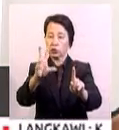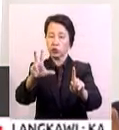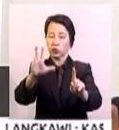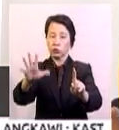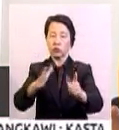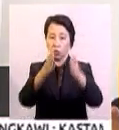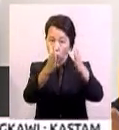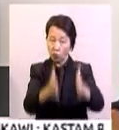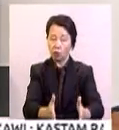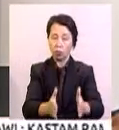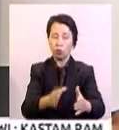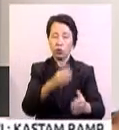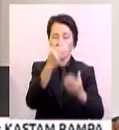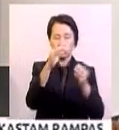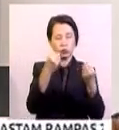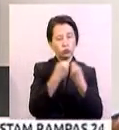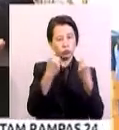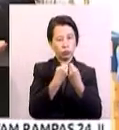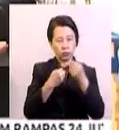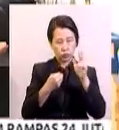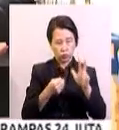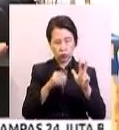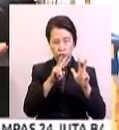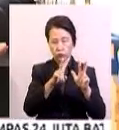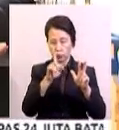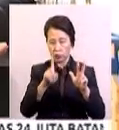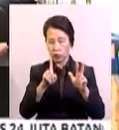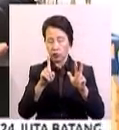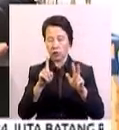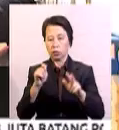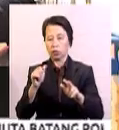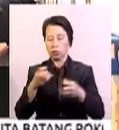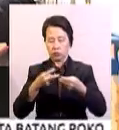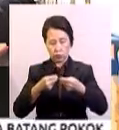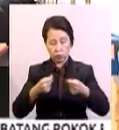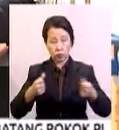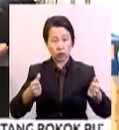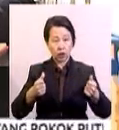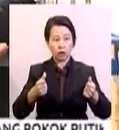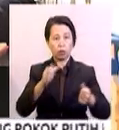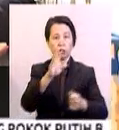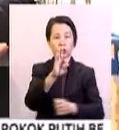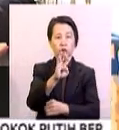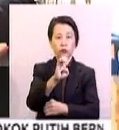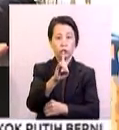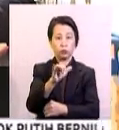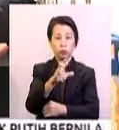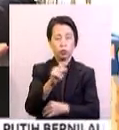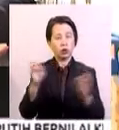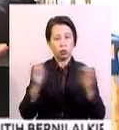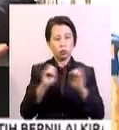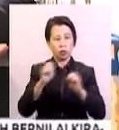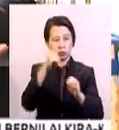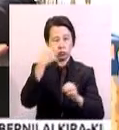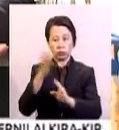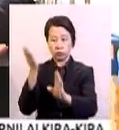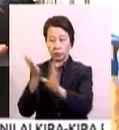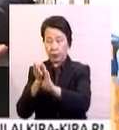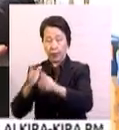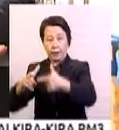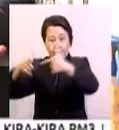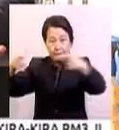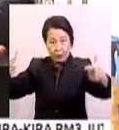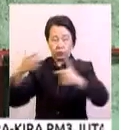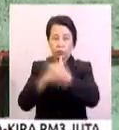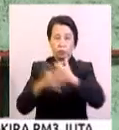112,635 peneroka di sejumlah 321 tanah rancangan. Tiada ruang untuk bank tanah terbesar